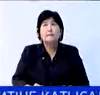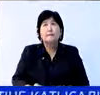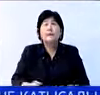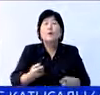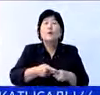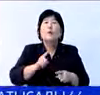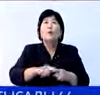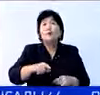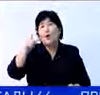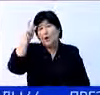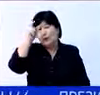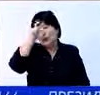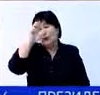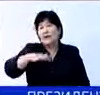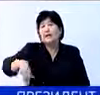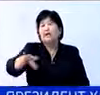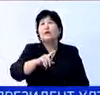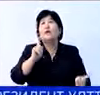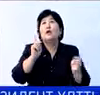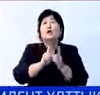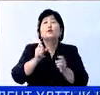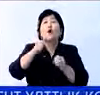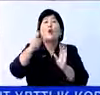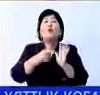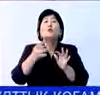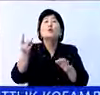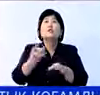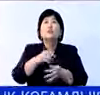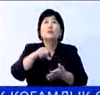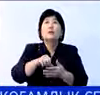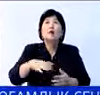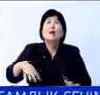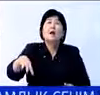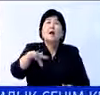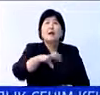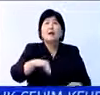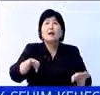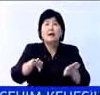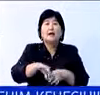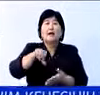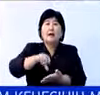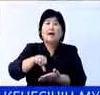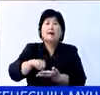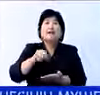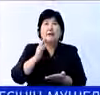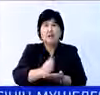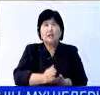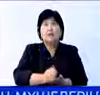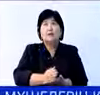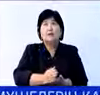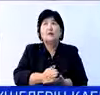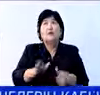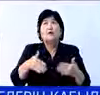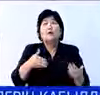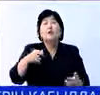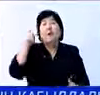түрік елдерінің кездесуі 17 рет болады. Барлығында мен қатысып жатырмын. Мына